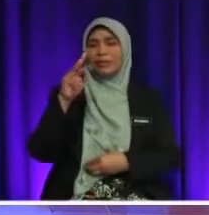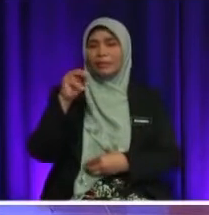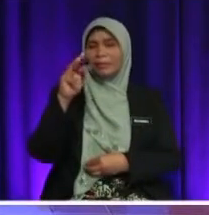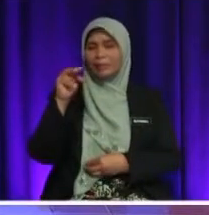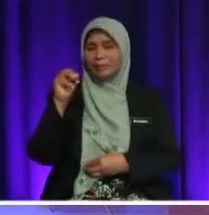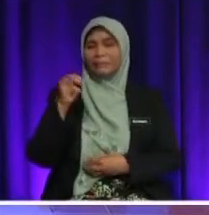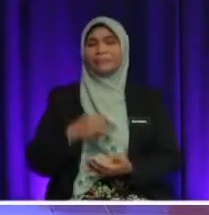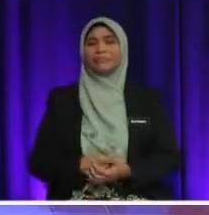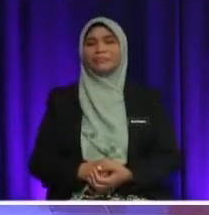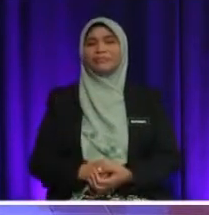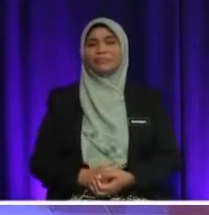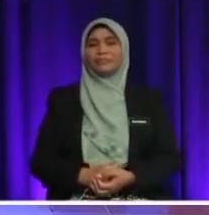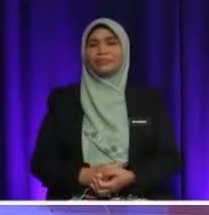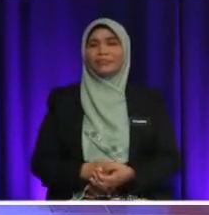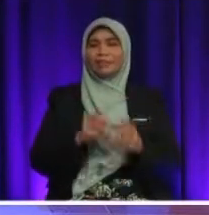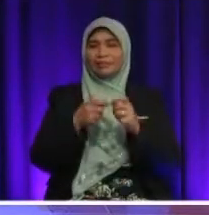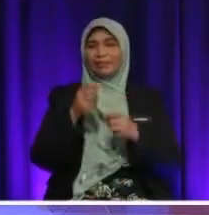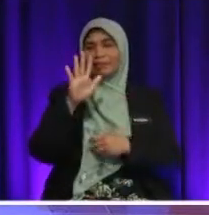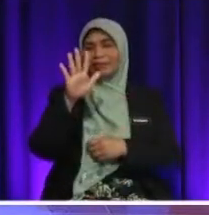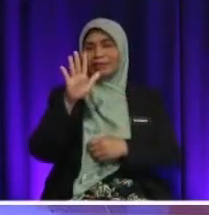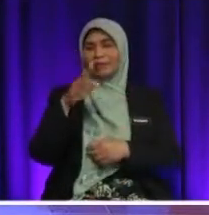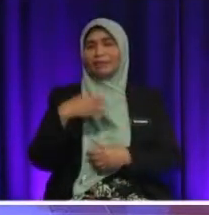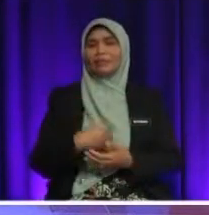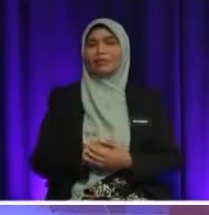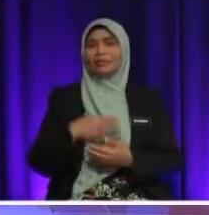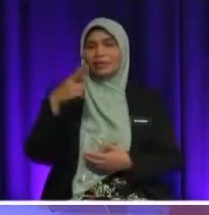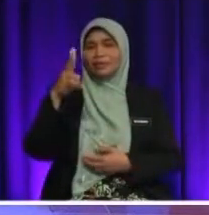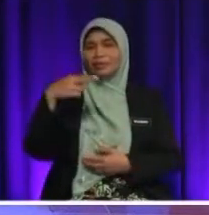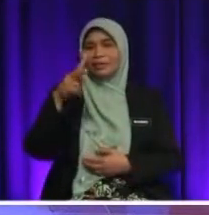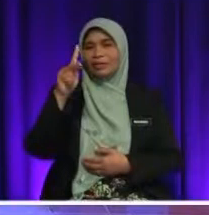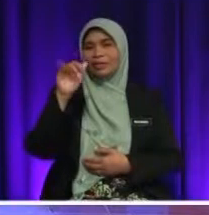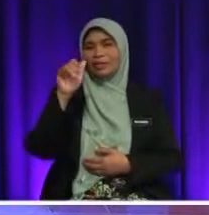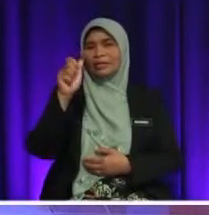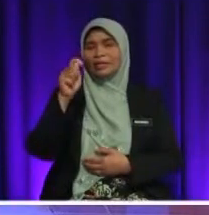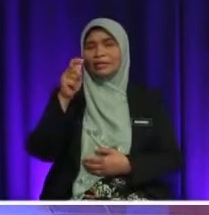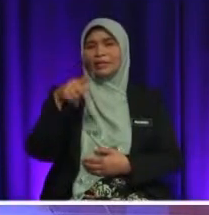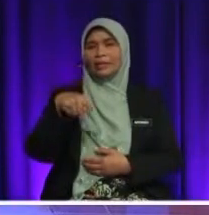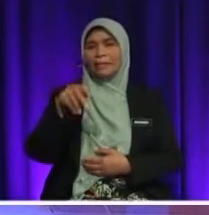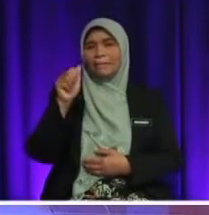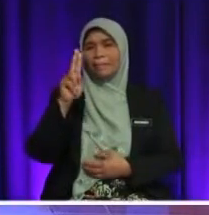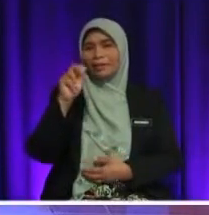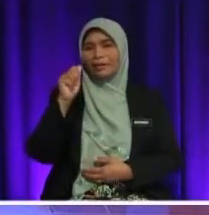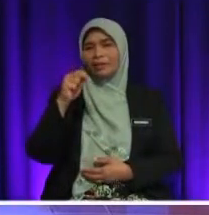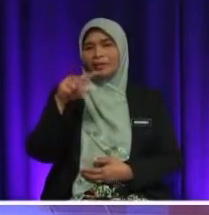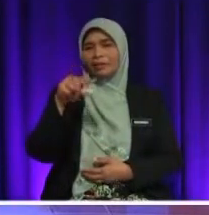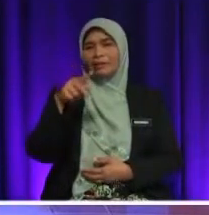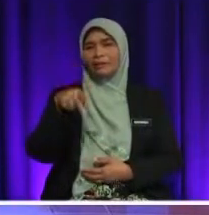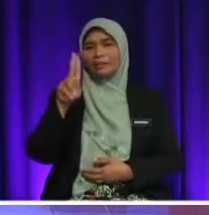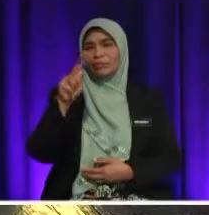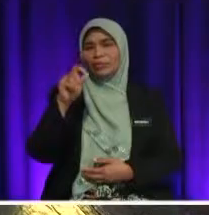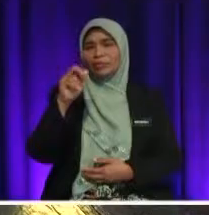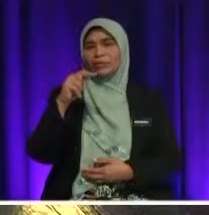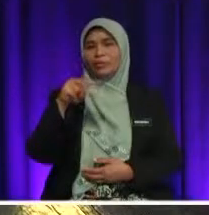komunikatif as tingkatan 5 hikayat Parang puting Michigo kita teruskan jika tanpa kita